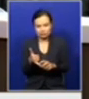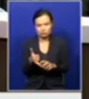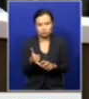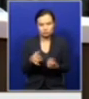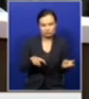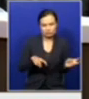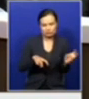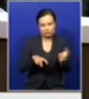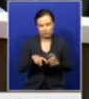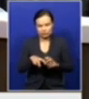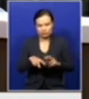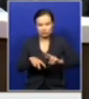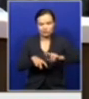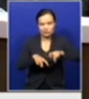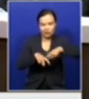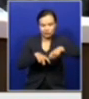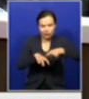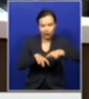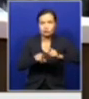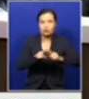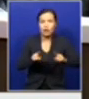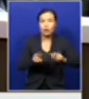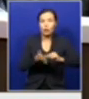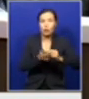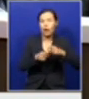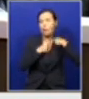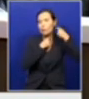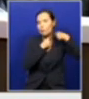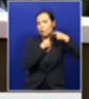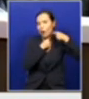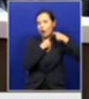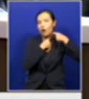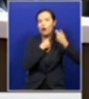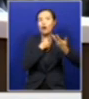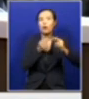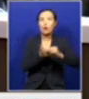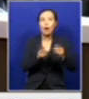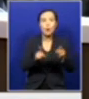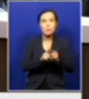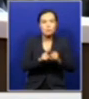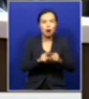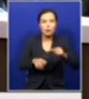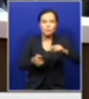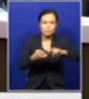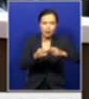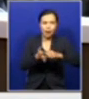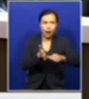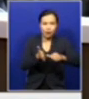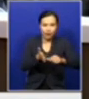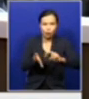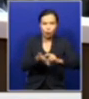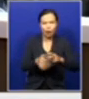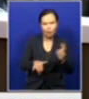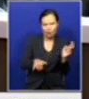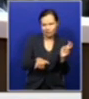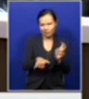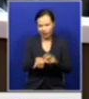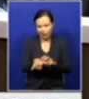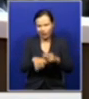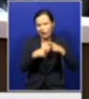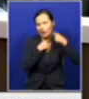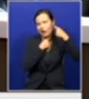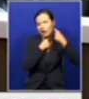าเชือกมารัดที่ขาแต่ท่านกลับเอาเชือกมารัดที่คอค่ะก็กลายเป็นว่าคนจะไม่ได้ตายเพราะพิษงูค่ะแต่ตายเพราะเชือกที่รัดคอไ